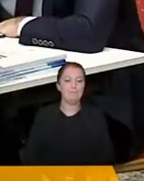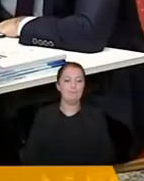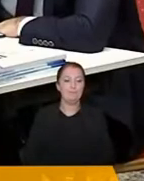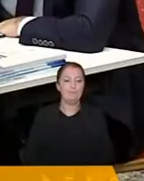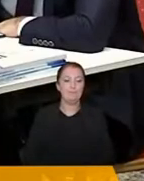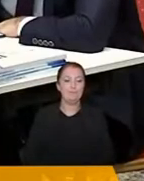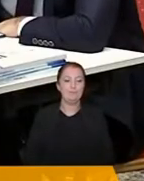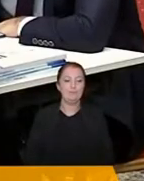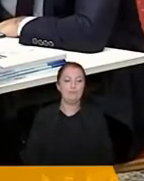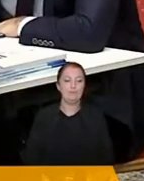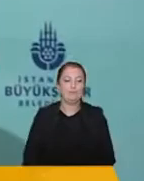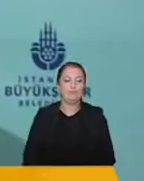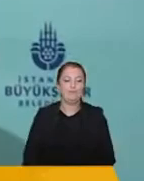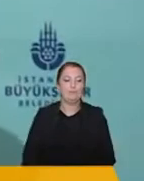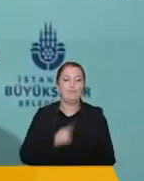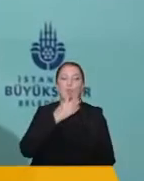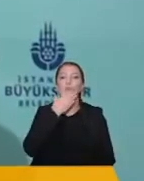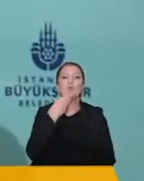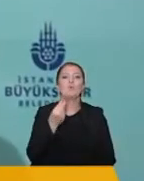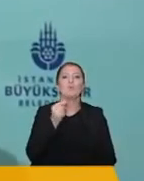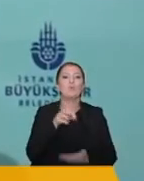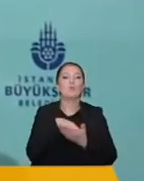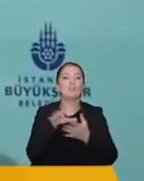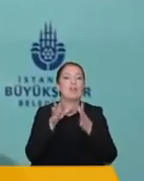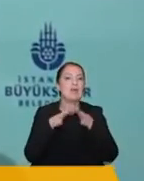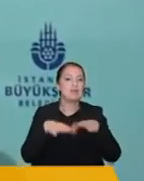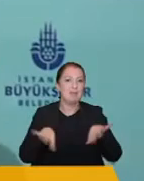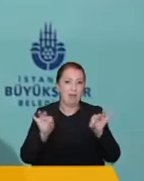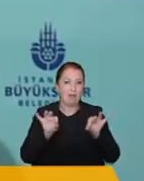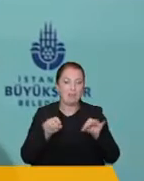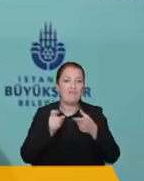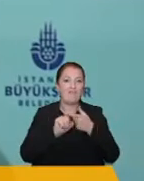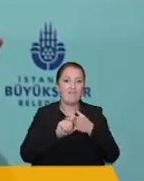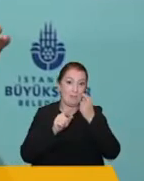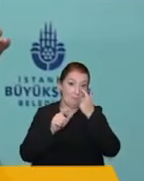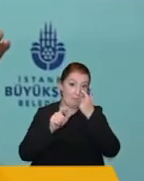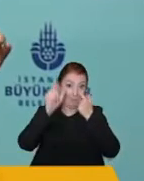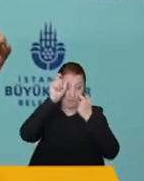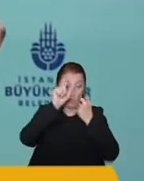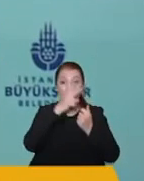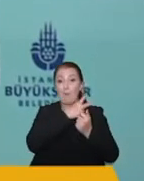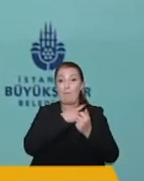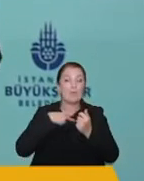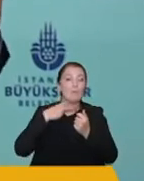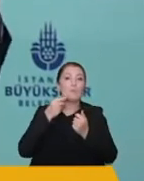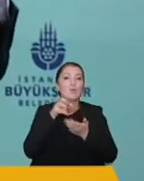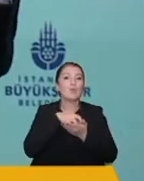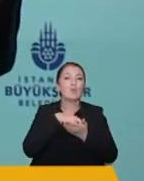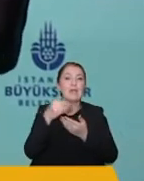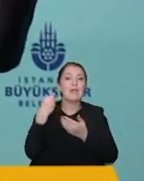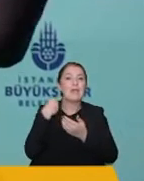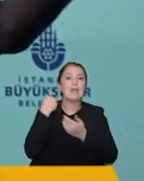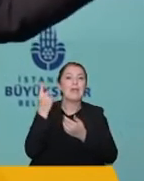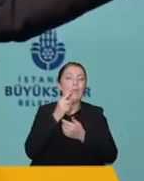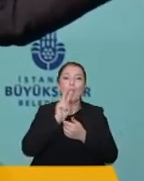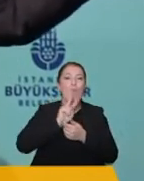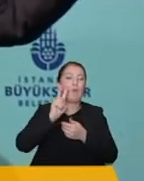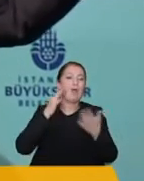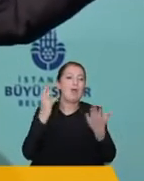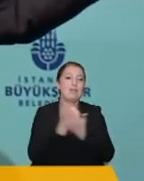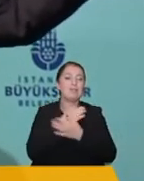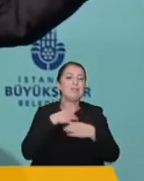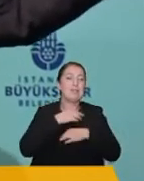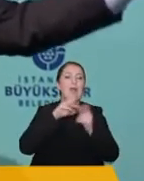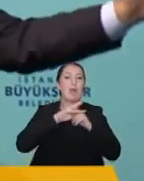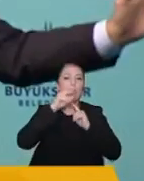Bu güzel bütçeyi hazırlayan ve Türk belediyeciliğine bütçede yeni bir boyut kazandıran